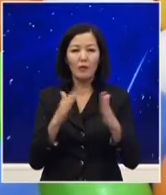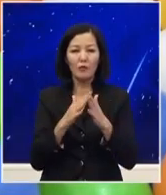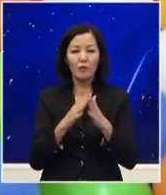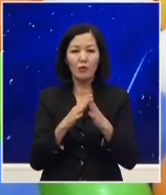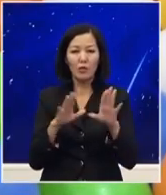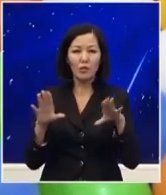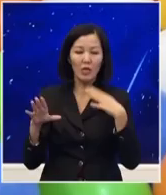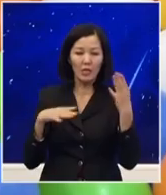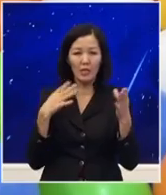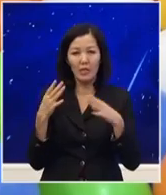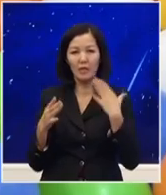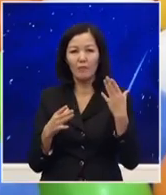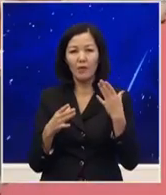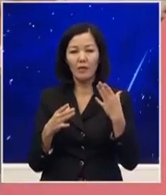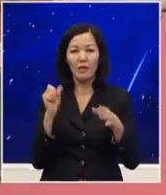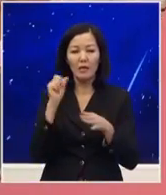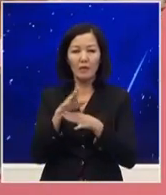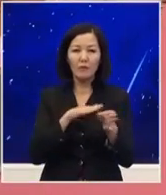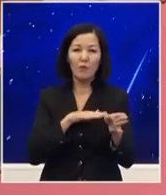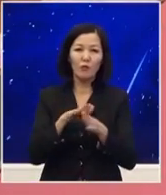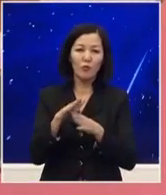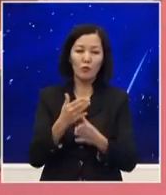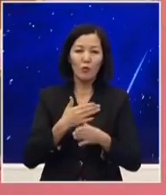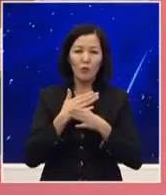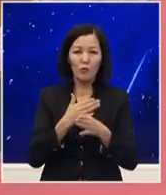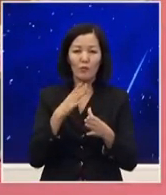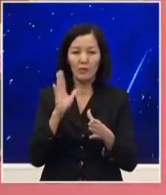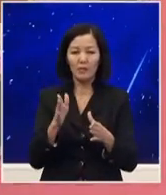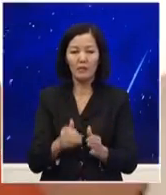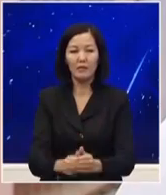жаттығып, мүмкіндіктерін шыңдауына ықпал етеді.